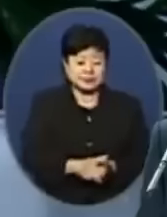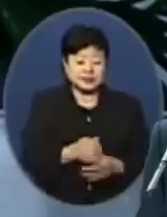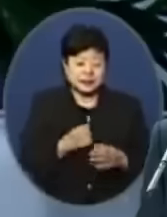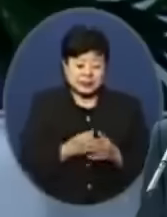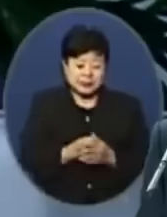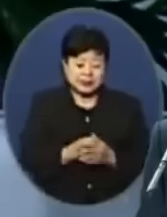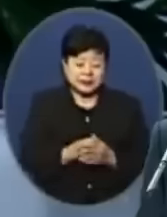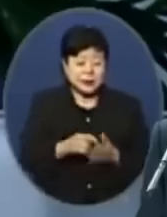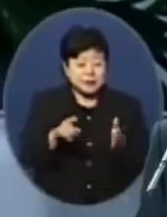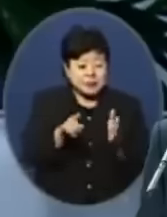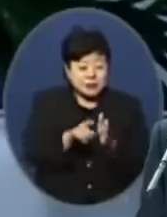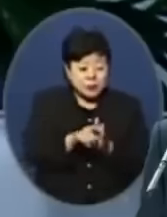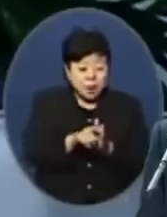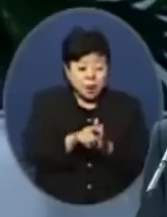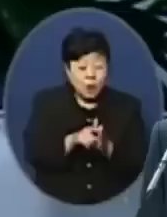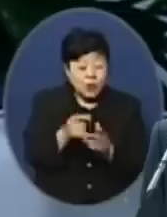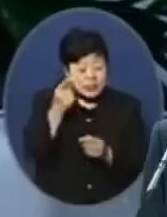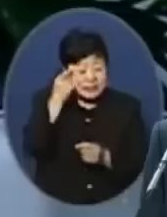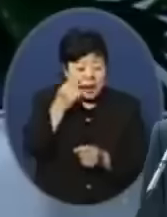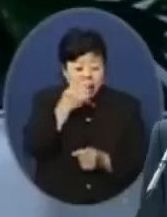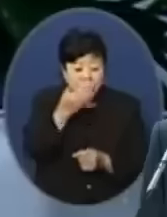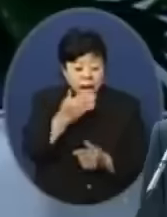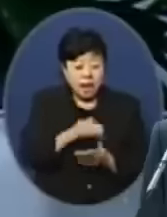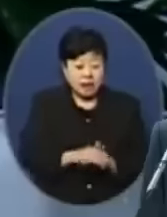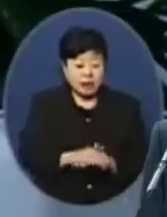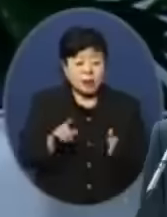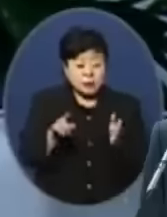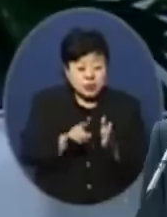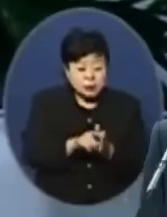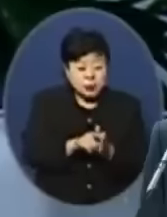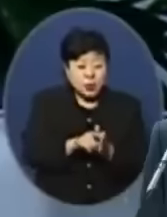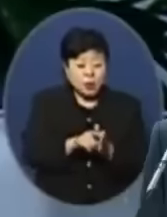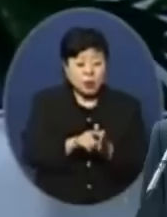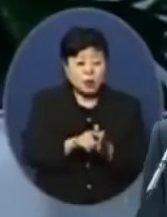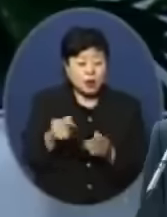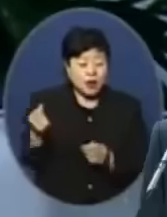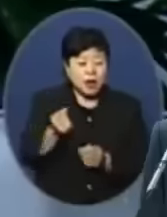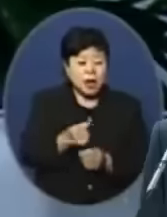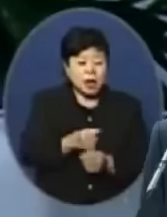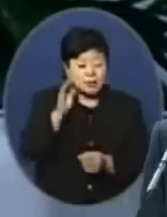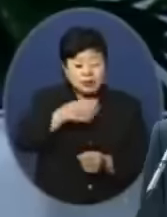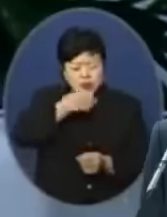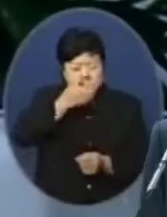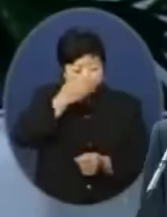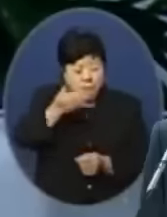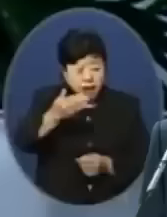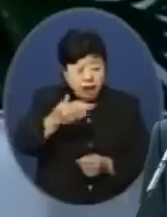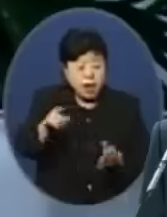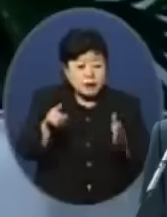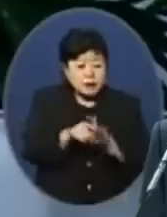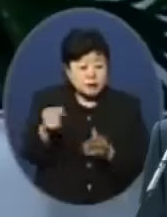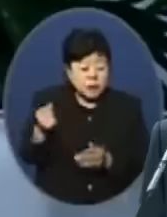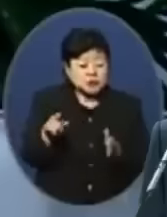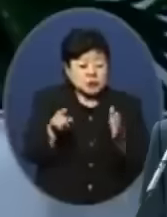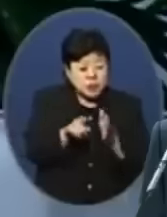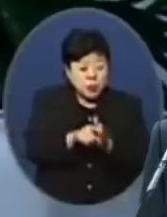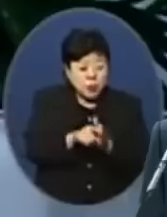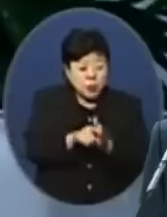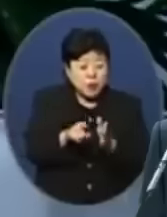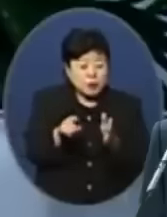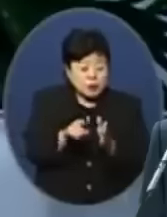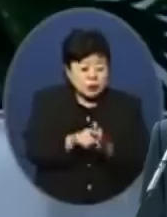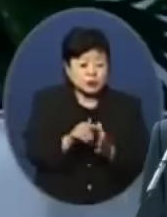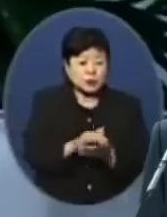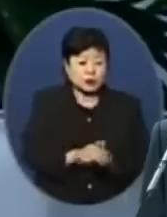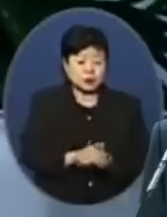그러면 믿음으로 생각할 수 있게 되고, 믿음으로 미래를 꿈꿀 수 있게 되고, 믿음으로 믿고,